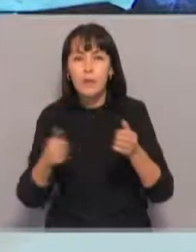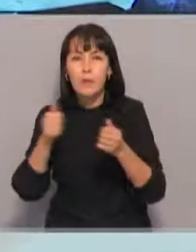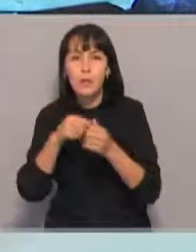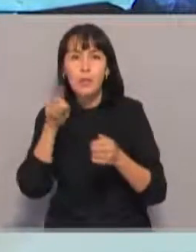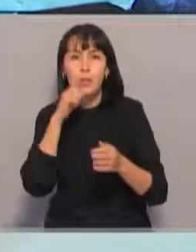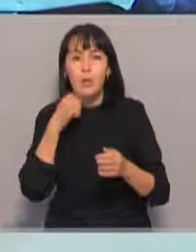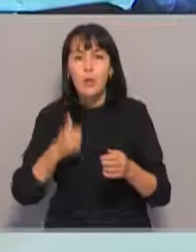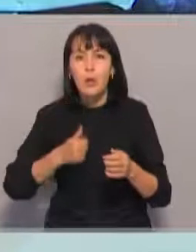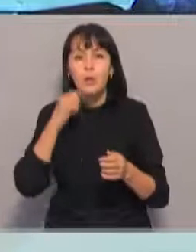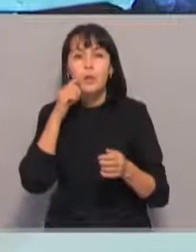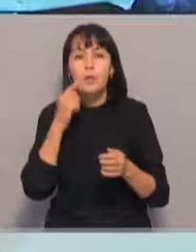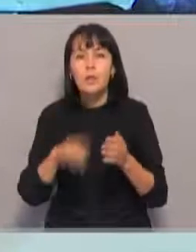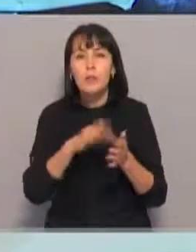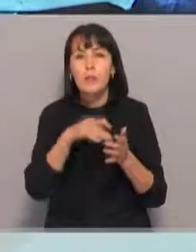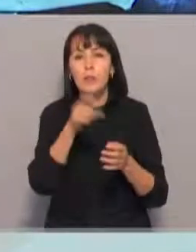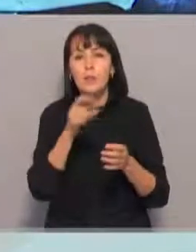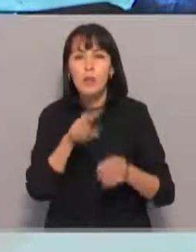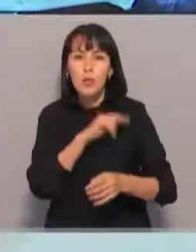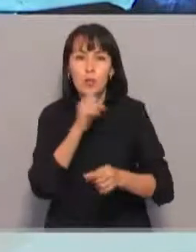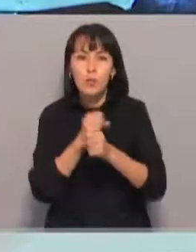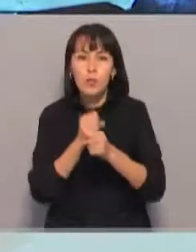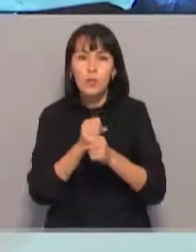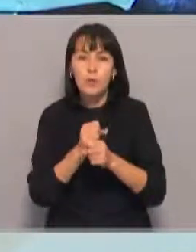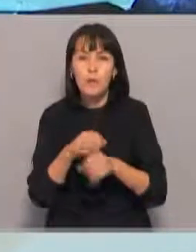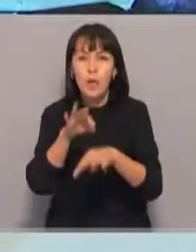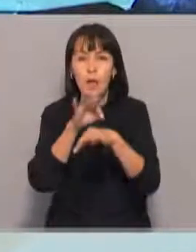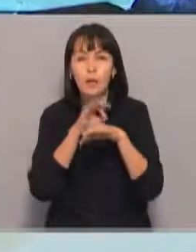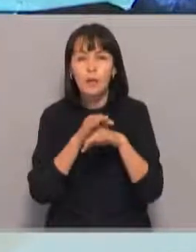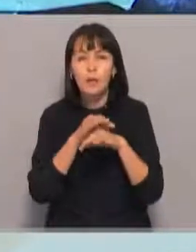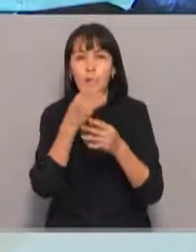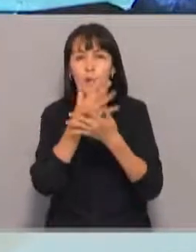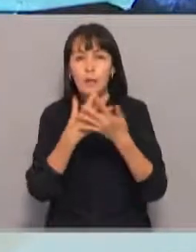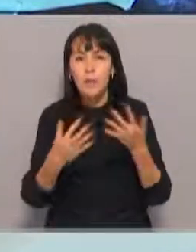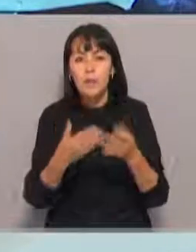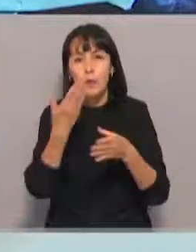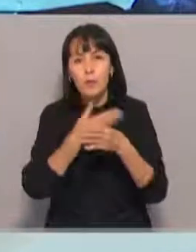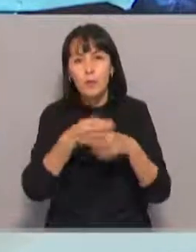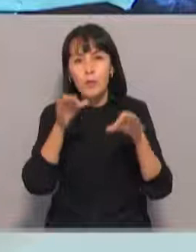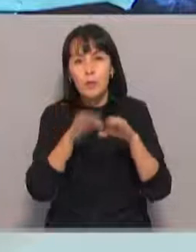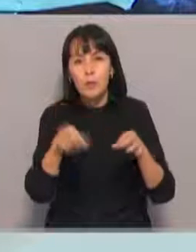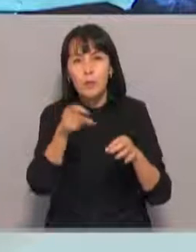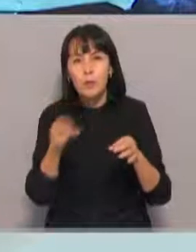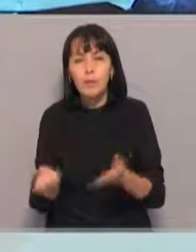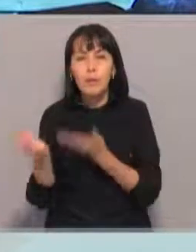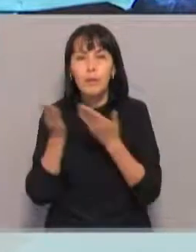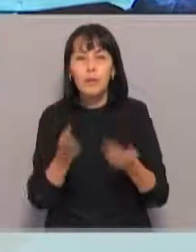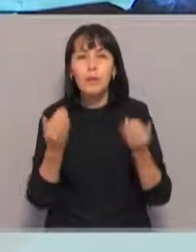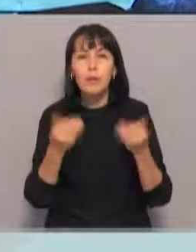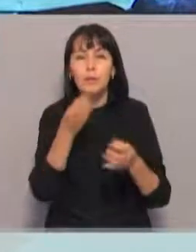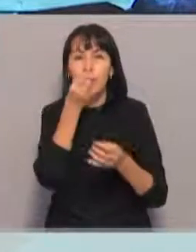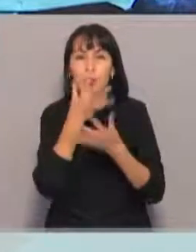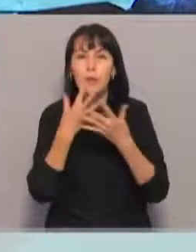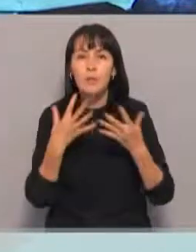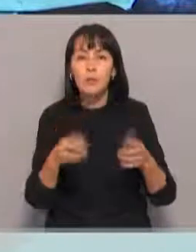жастар рухы, жастар қанатының азаматтары жұмыс істеп жатыр. Әкелінген заттарды тасуға еріктілер жұмылдырылған. Қазірдің өзінде келген азық-түлік